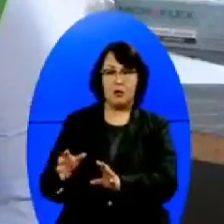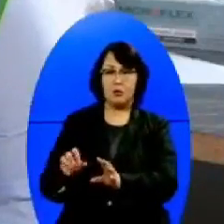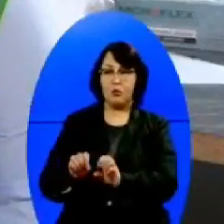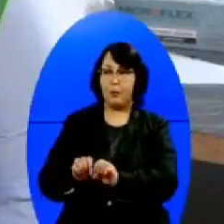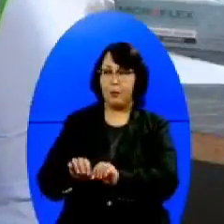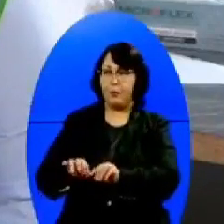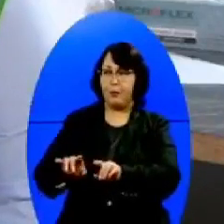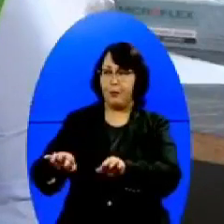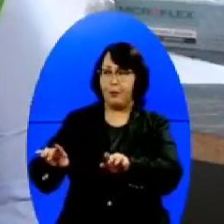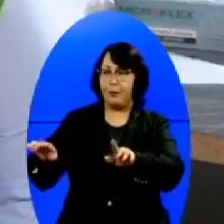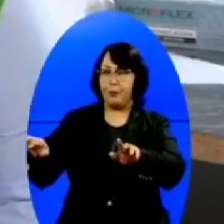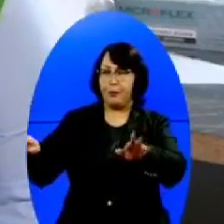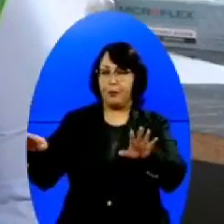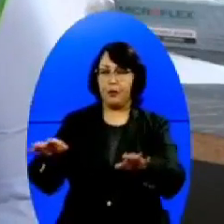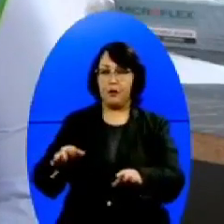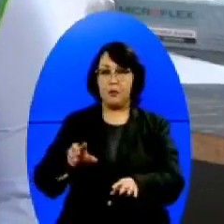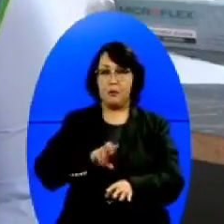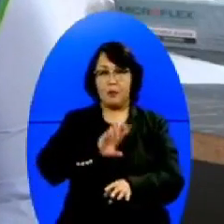систем болон